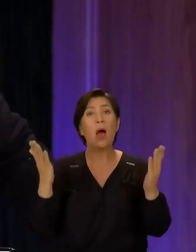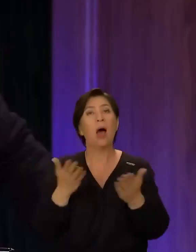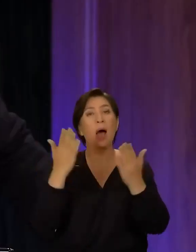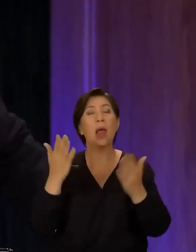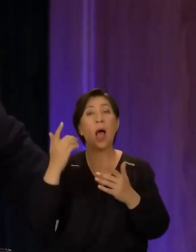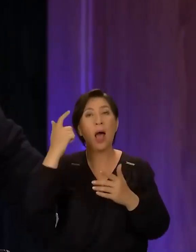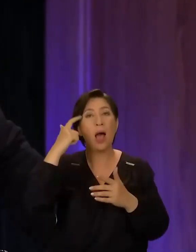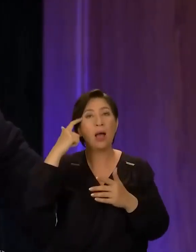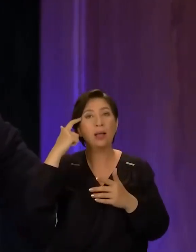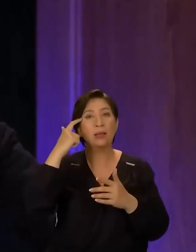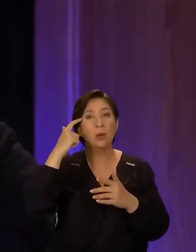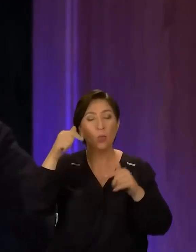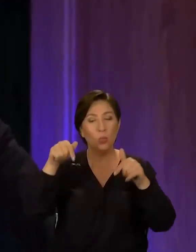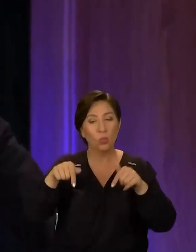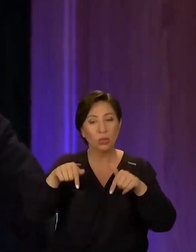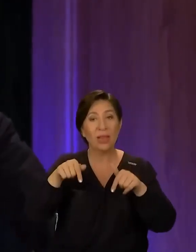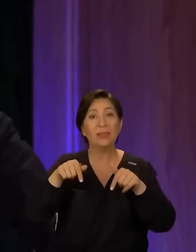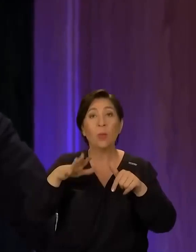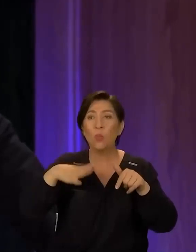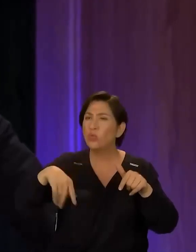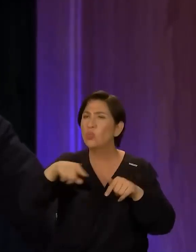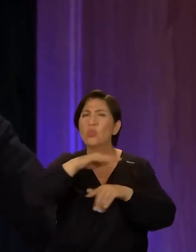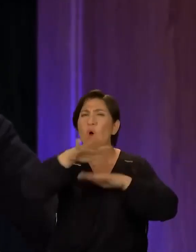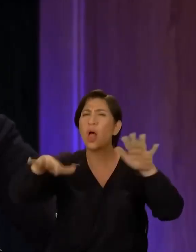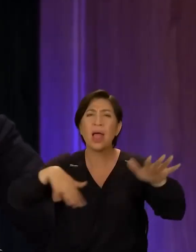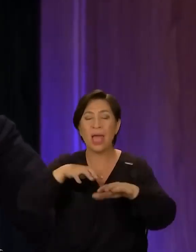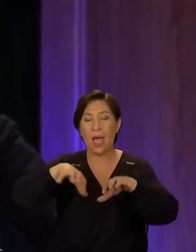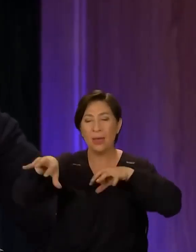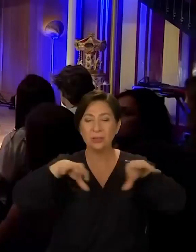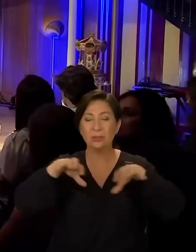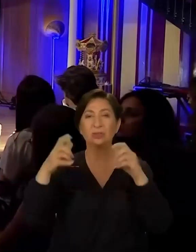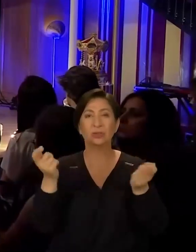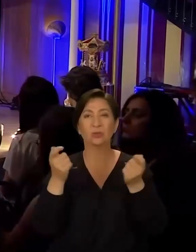hala aklı buradan, bütün bu olaylardan